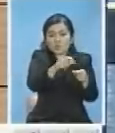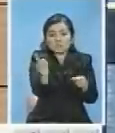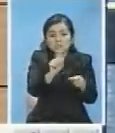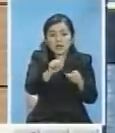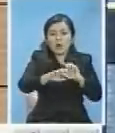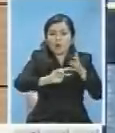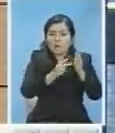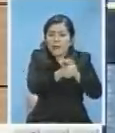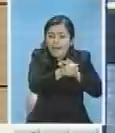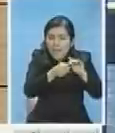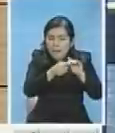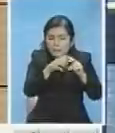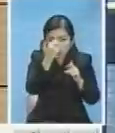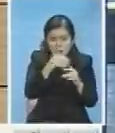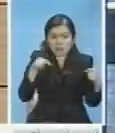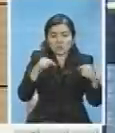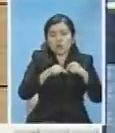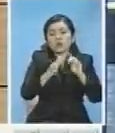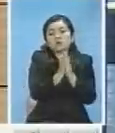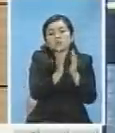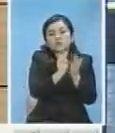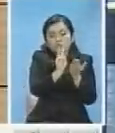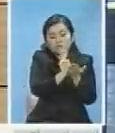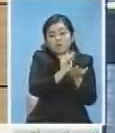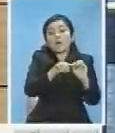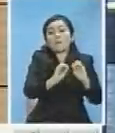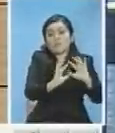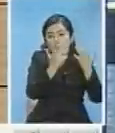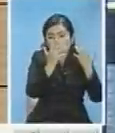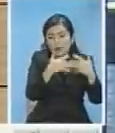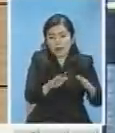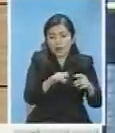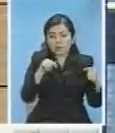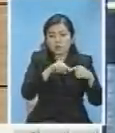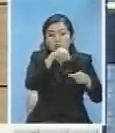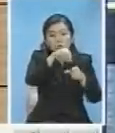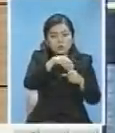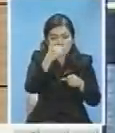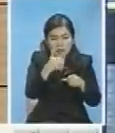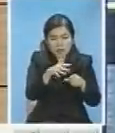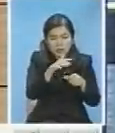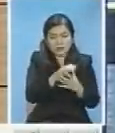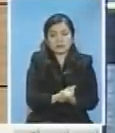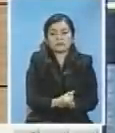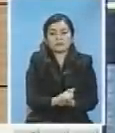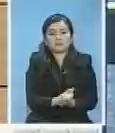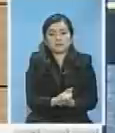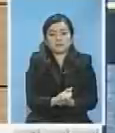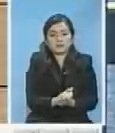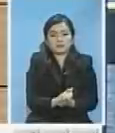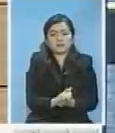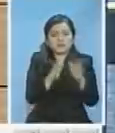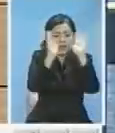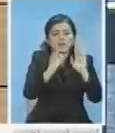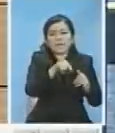ผู้หลบหนีเข้าเมืองเพราะไม่มีเอกสารหนังสือเดินทางที่จะแสดงว่าเขาสามารถอยู่ในประเทศนั้นได้และถ้านักโทษในลักษ